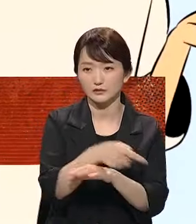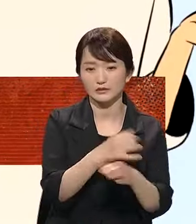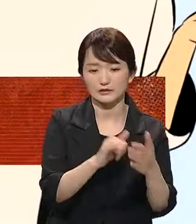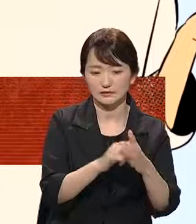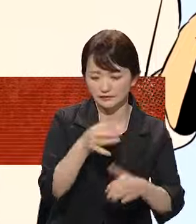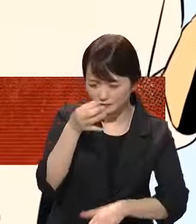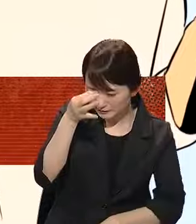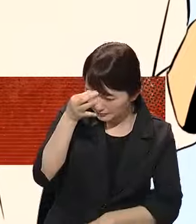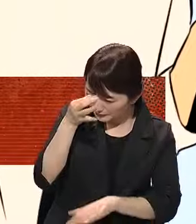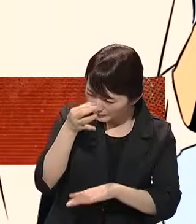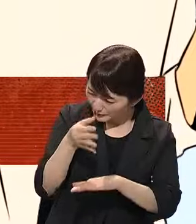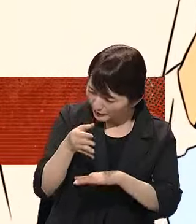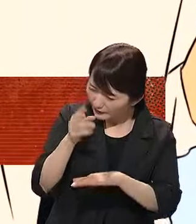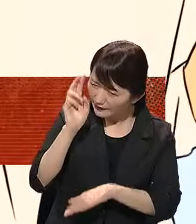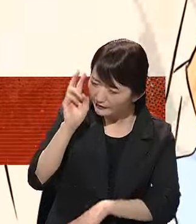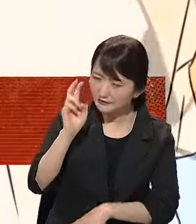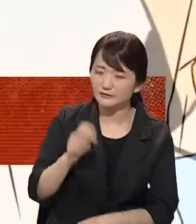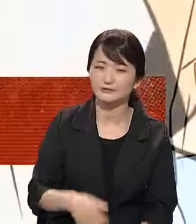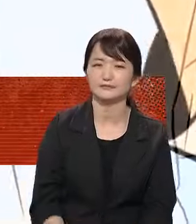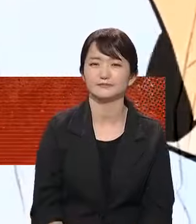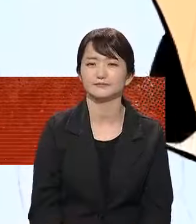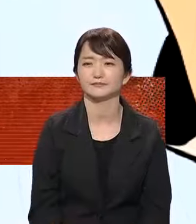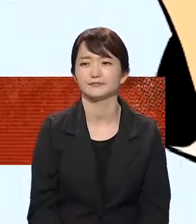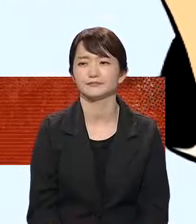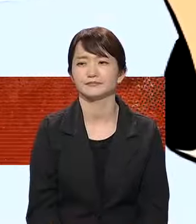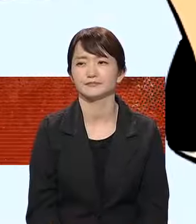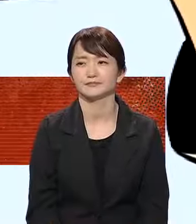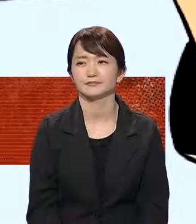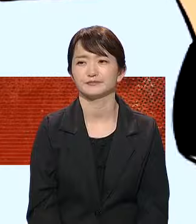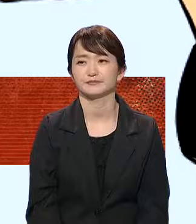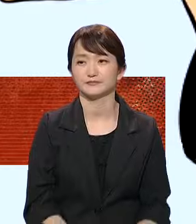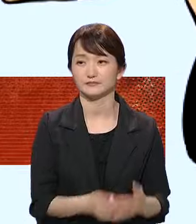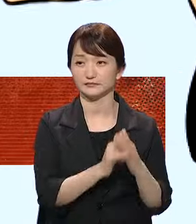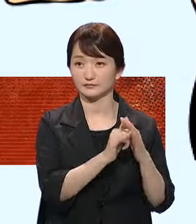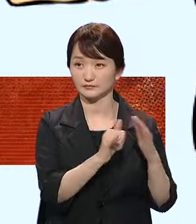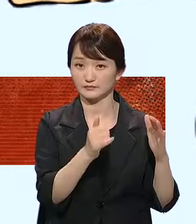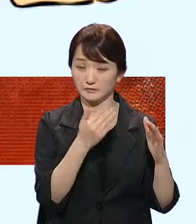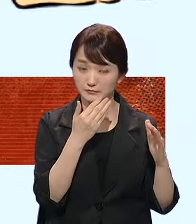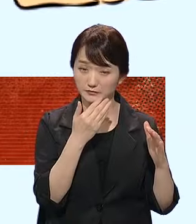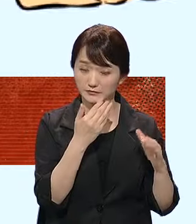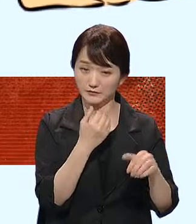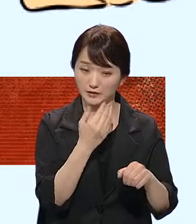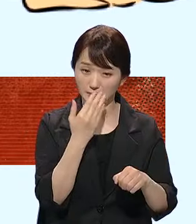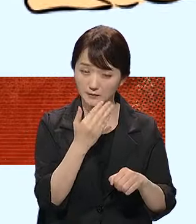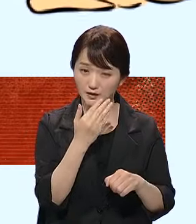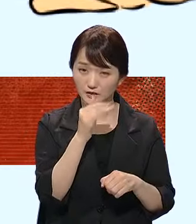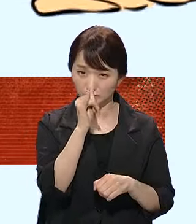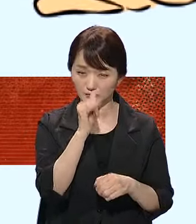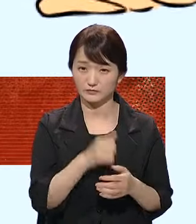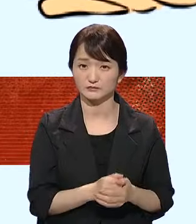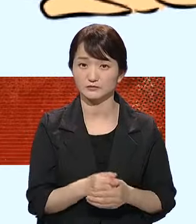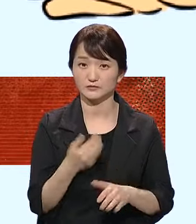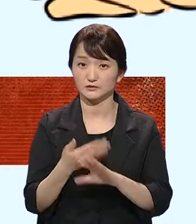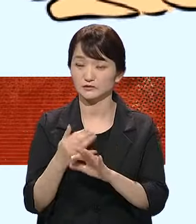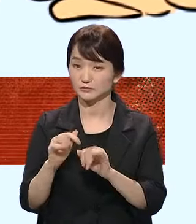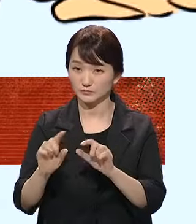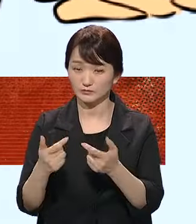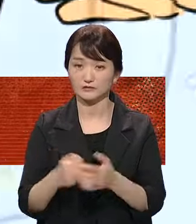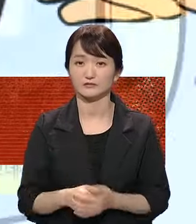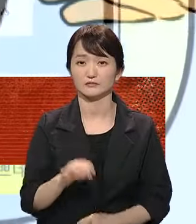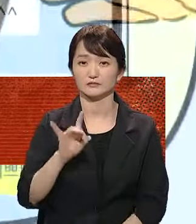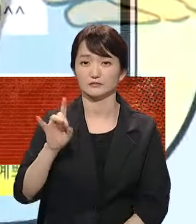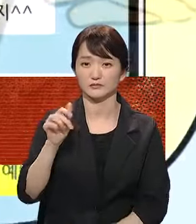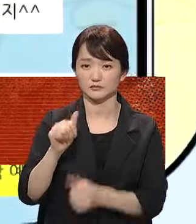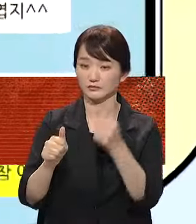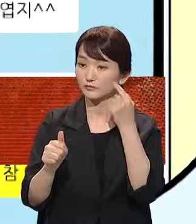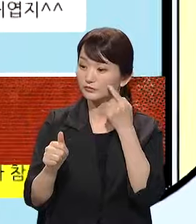미안해 미안해하지 않을까 싶은데요 그런 과정에서 가족들끼리 할 수 있는 말 못 할면 뭐가 있습니까 남도 아닌데 그 변호사님께 여쭈고